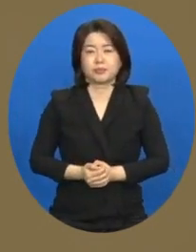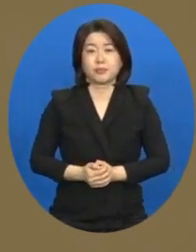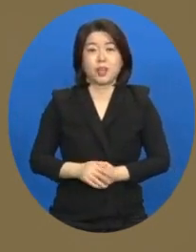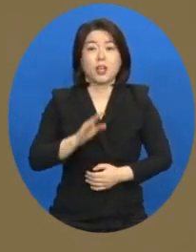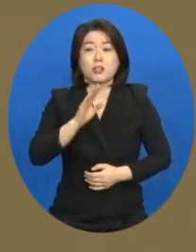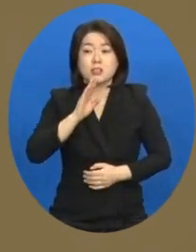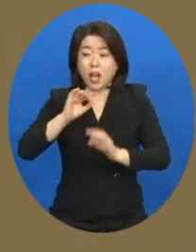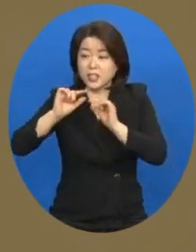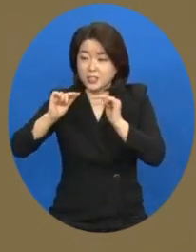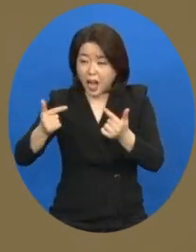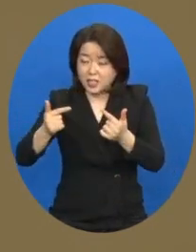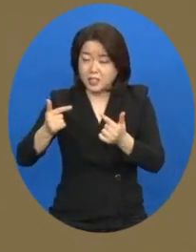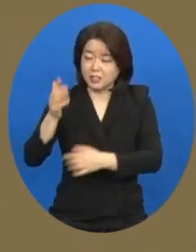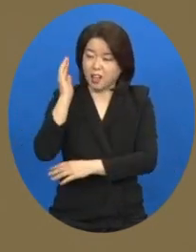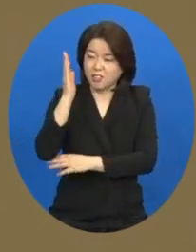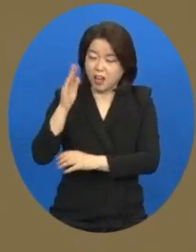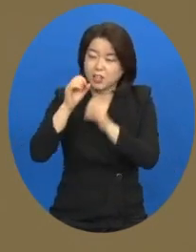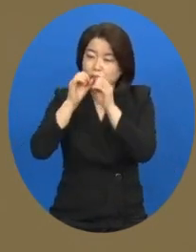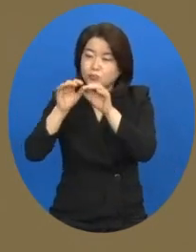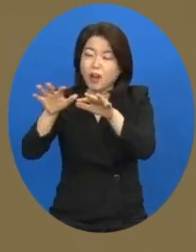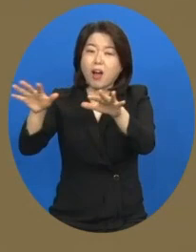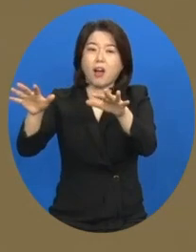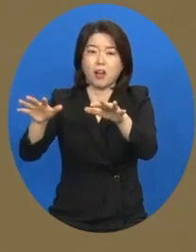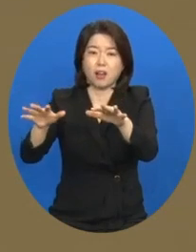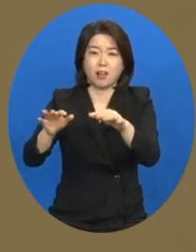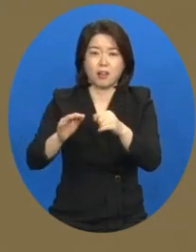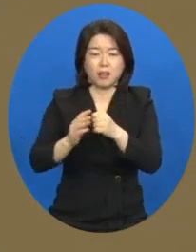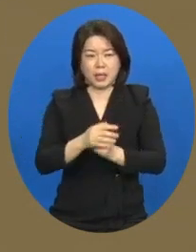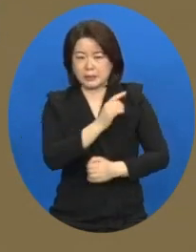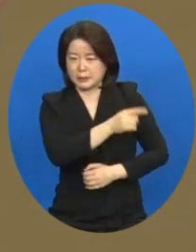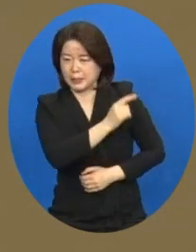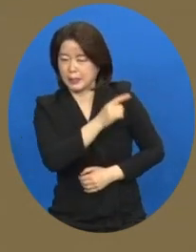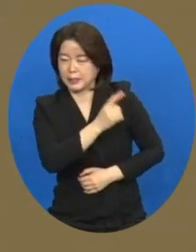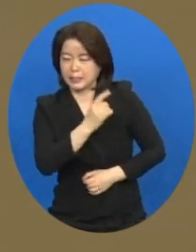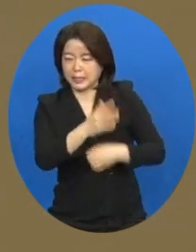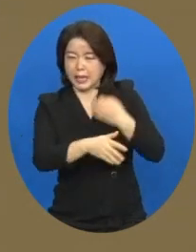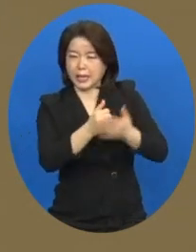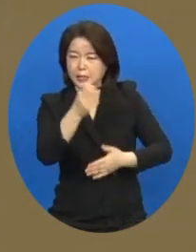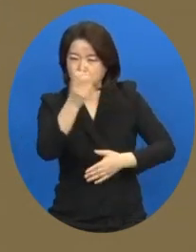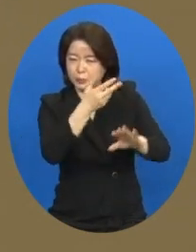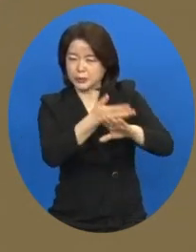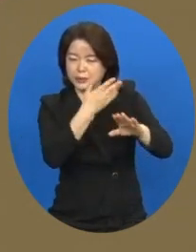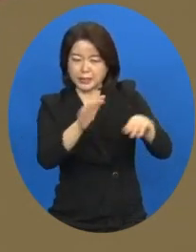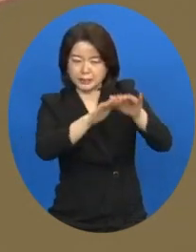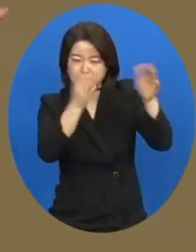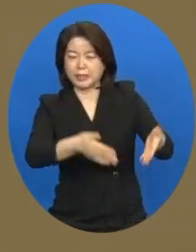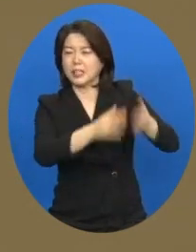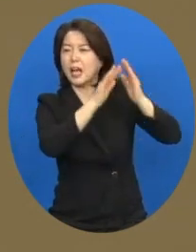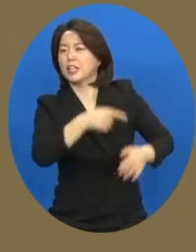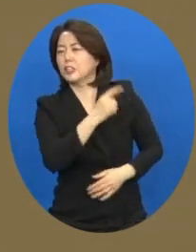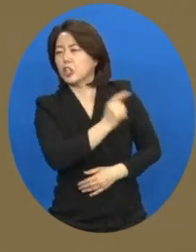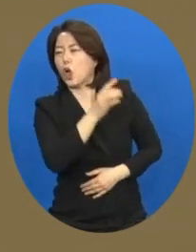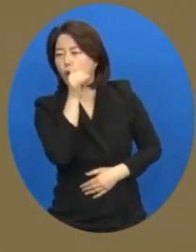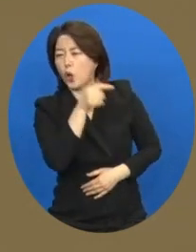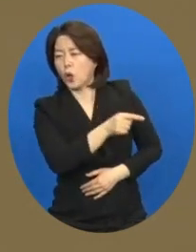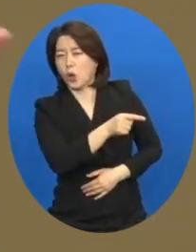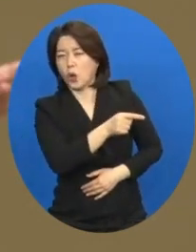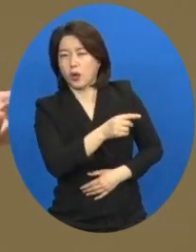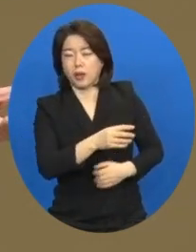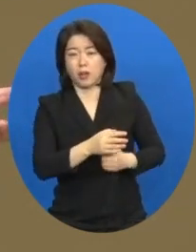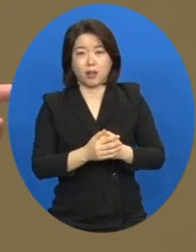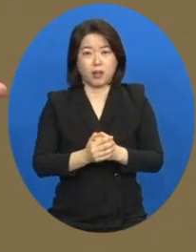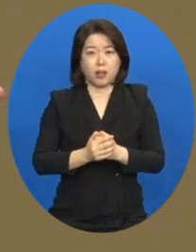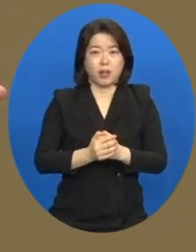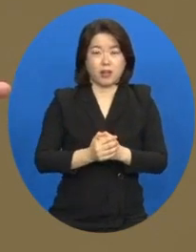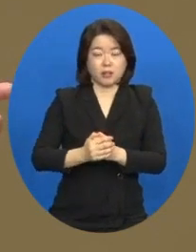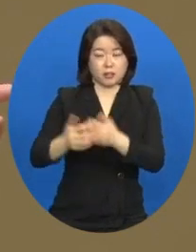사실도 아닌 이야기를 퍼뜨린 거죠. 저들이 하나님께 또 다른 제단을 쌓았대요. 이게